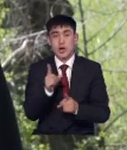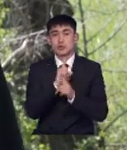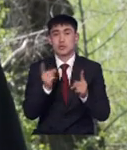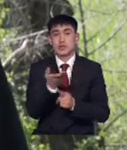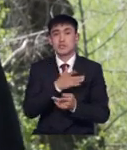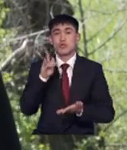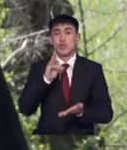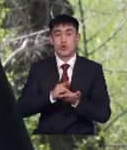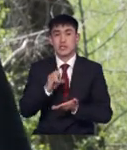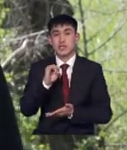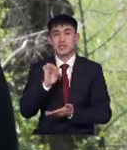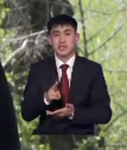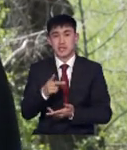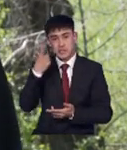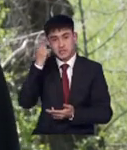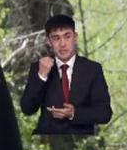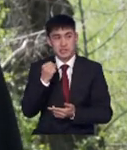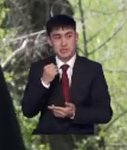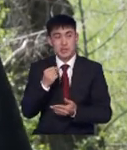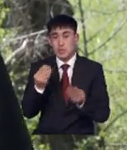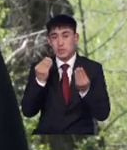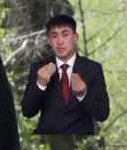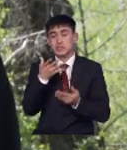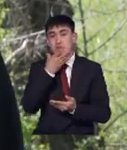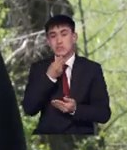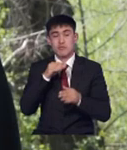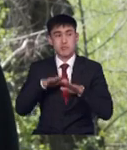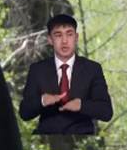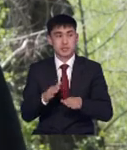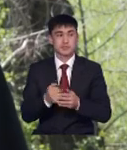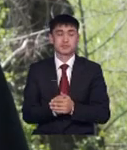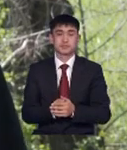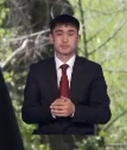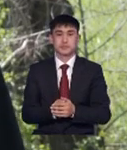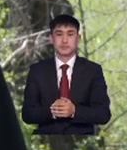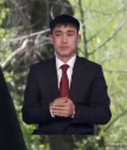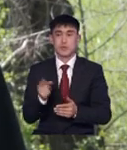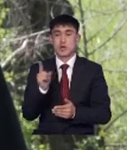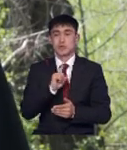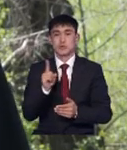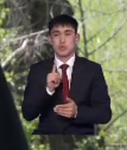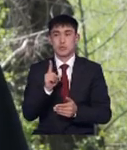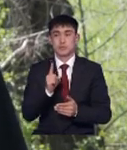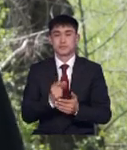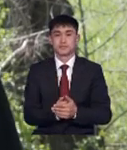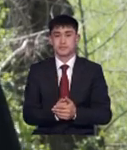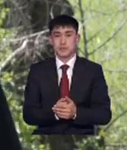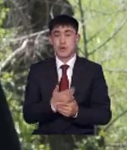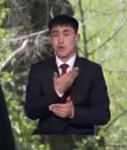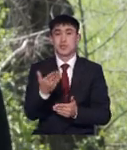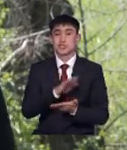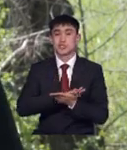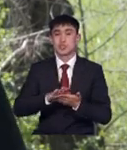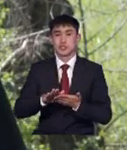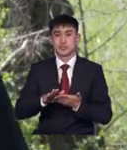нашего города Есык. Сами знаете, он находится в прекрасном, красивом месте. И чтобы он был